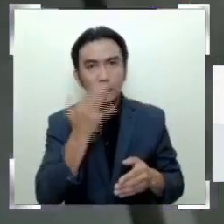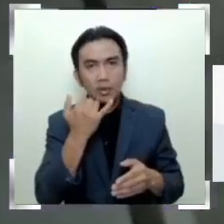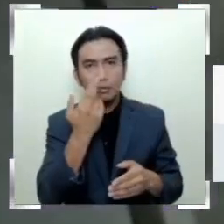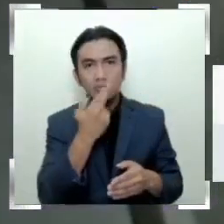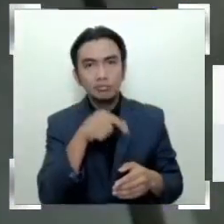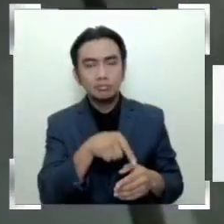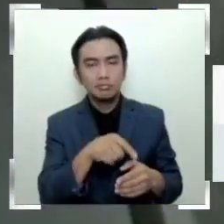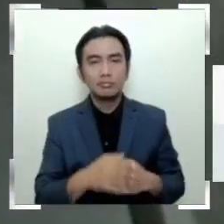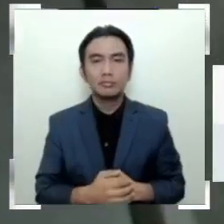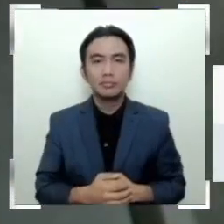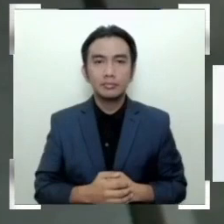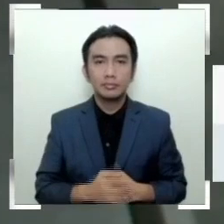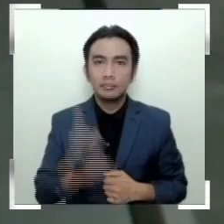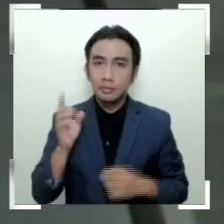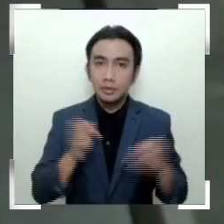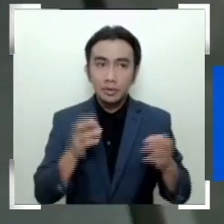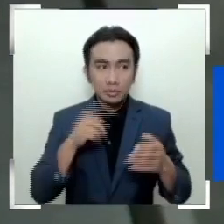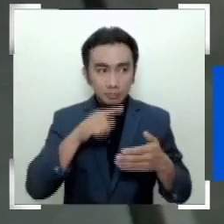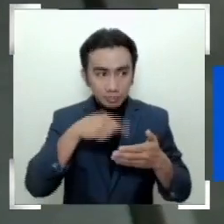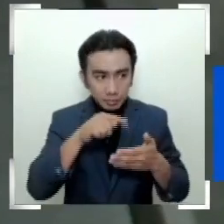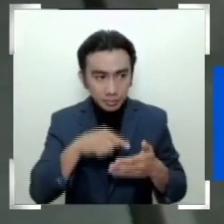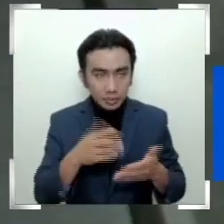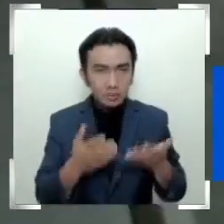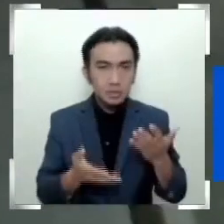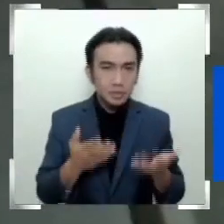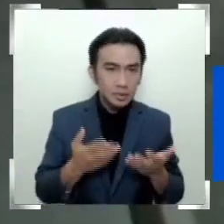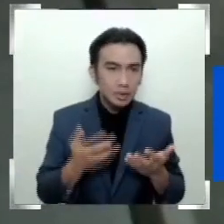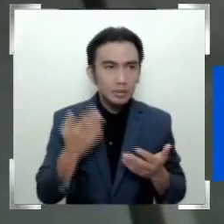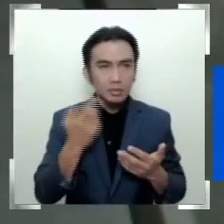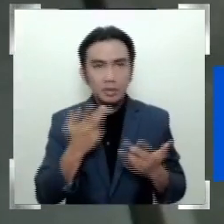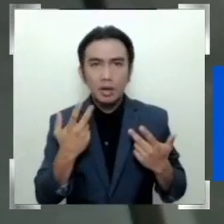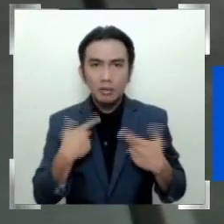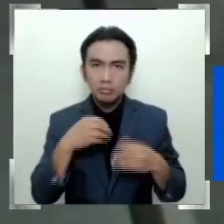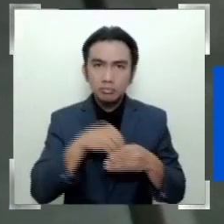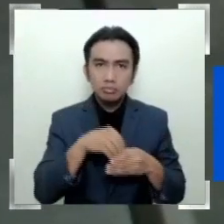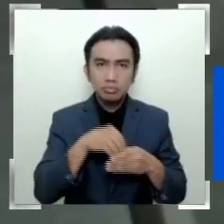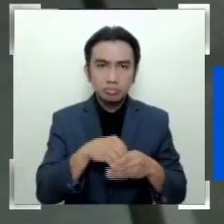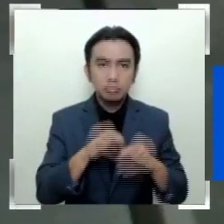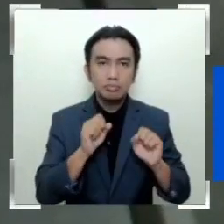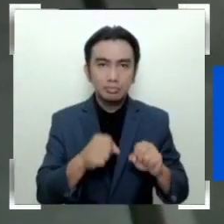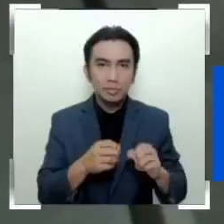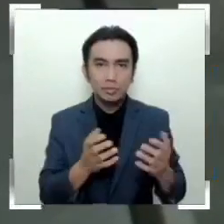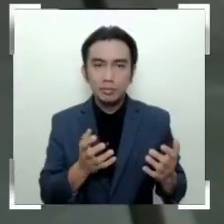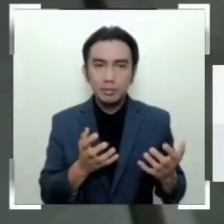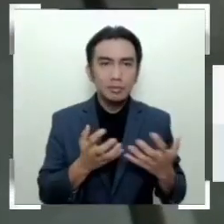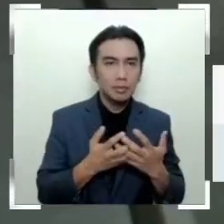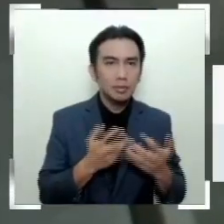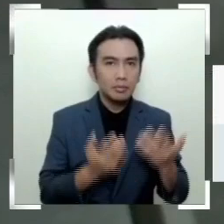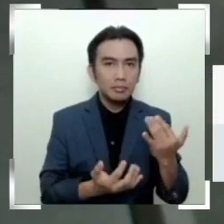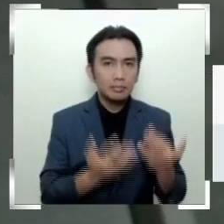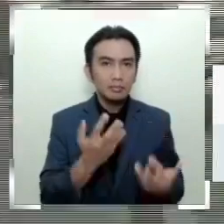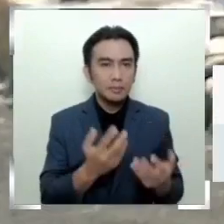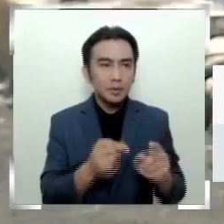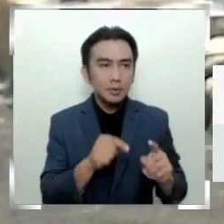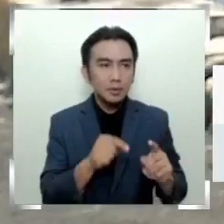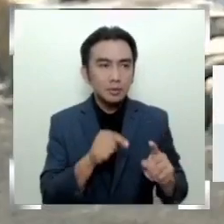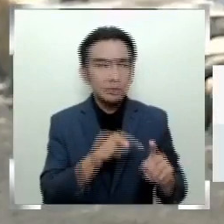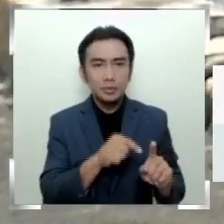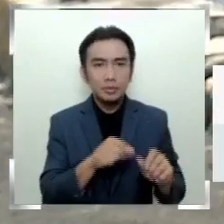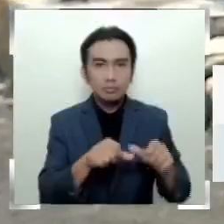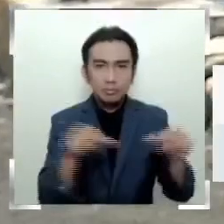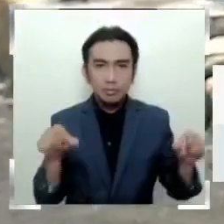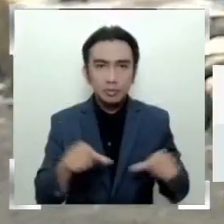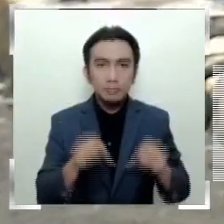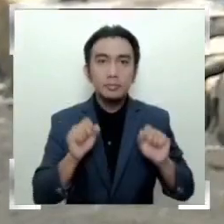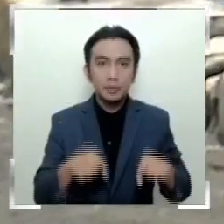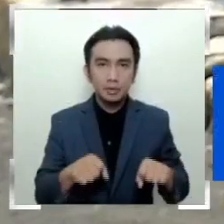barko na naging dahilan o baka may flammable material na naiwan dun sa area at kaya sumiklab. Nasa lugar